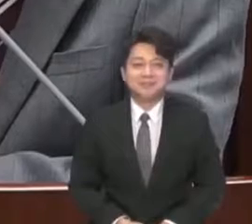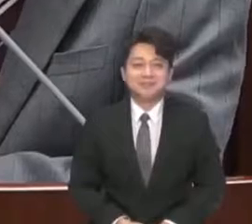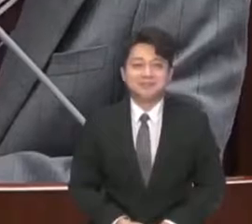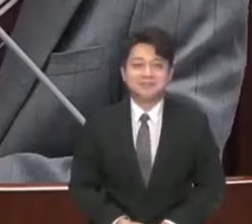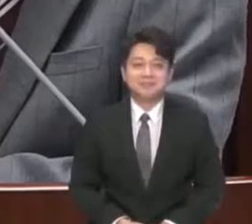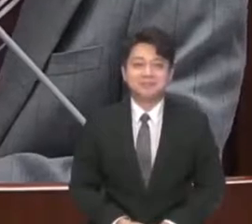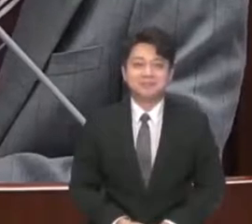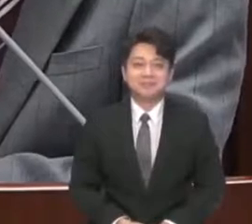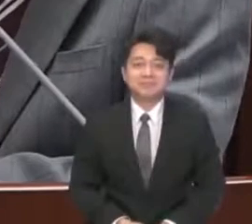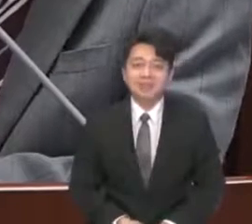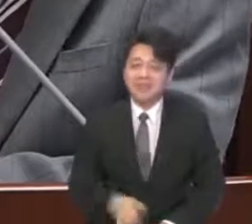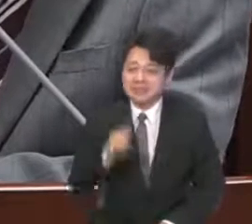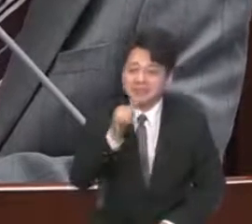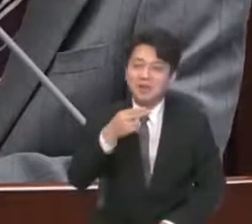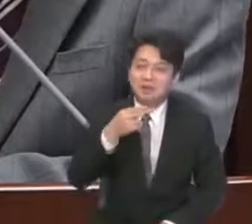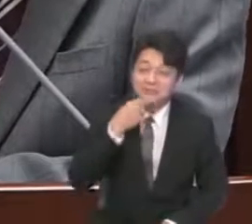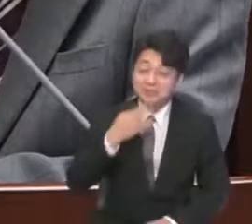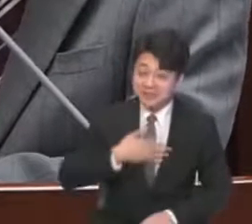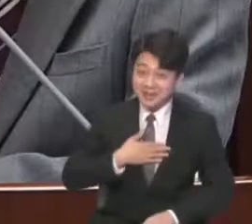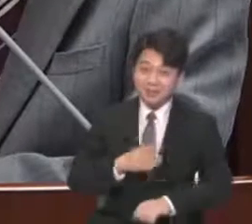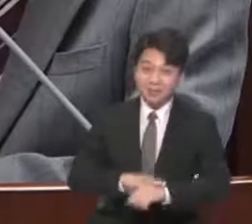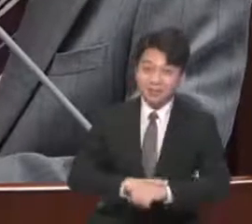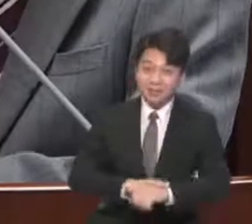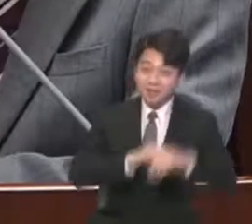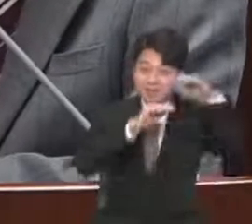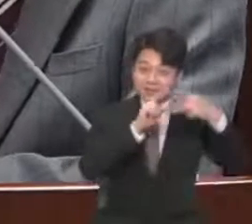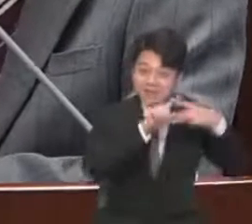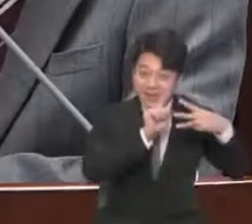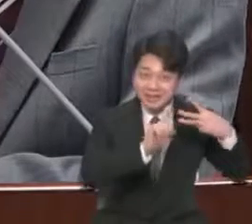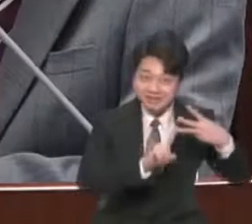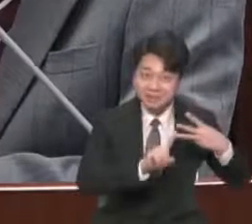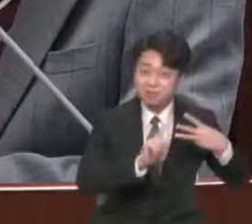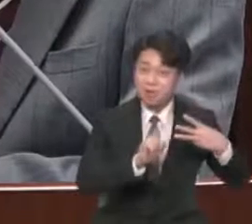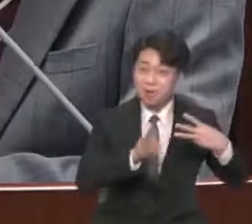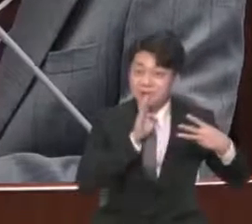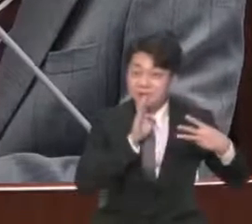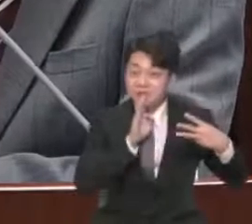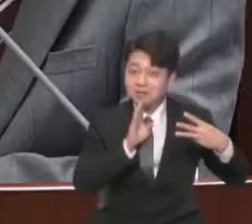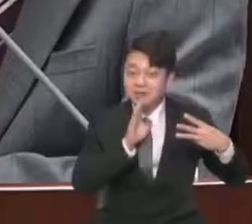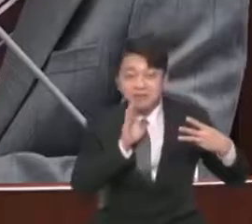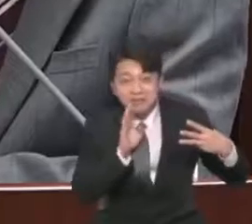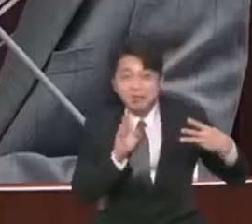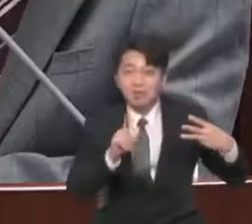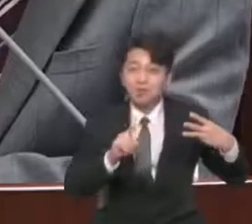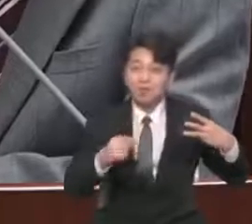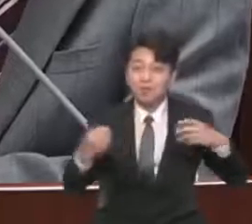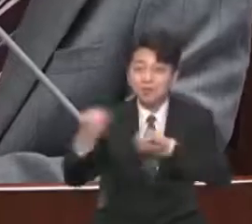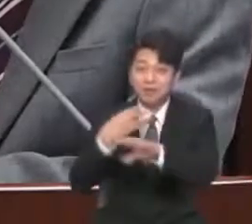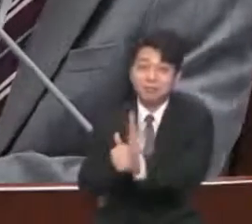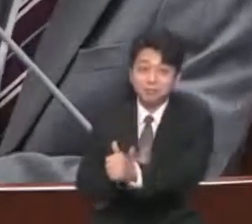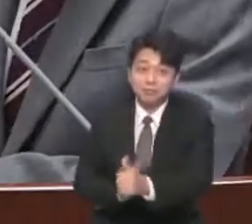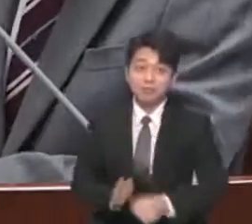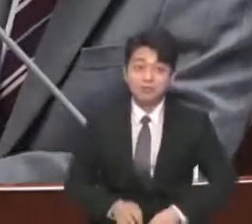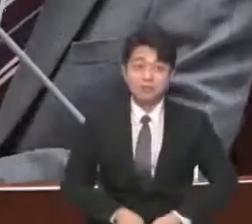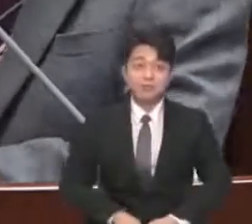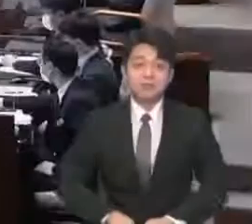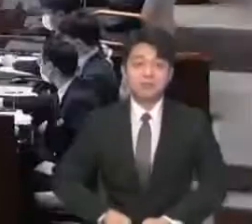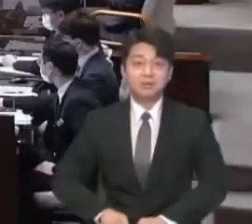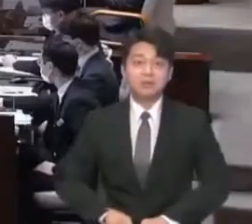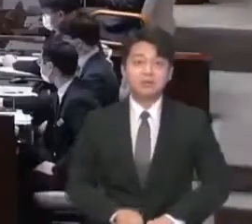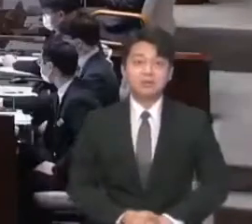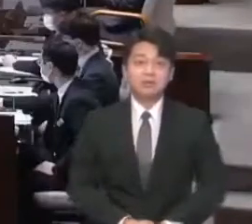있어요 없어요? 제가 지금 요약 세 가지 요약했잖아요. 틀림이 그러면 제가 자료를 보고 제가 말씀드리겠습니다. 있는 그대로.